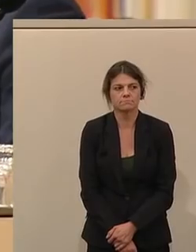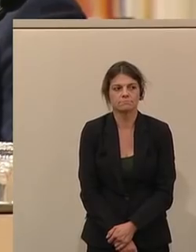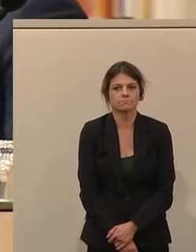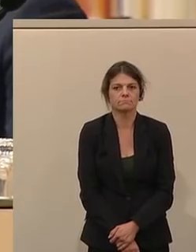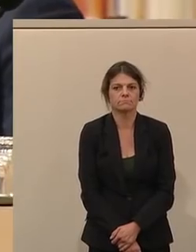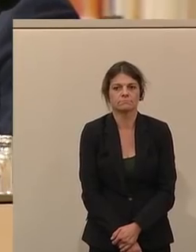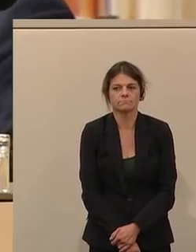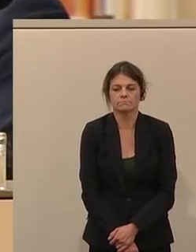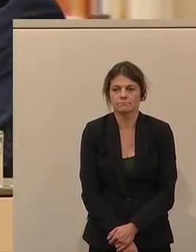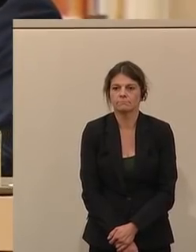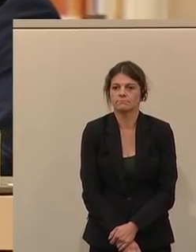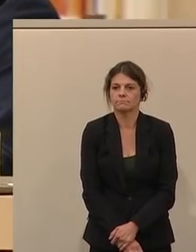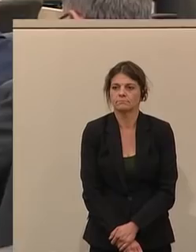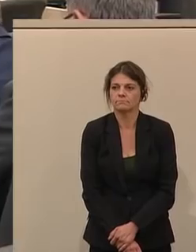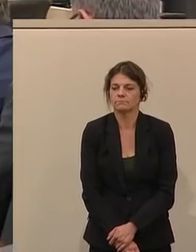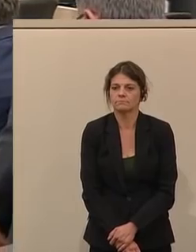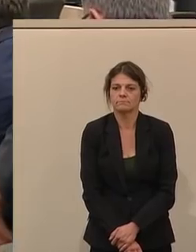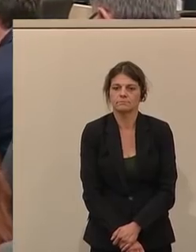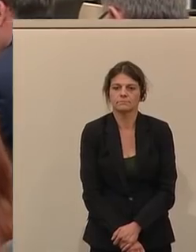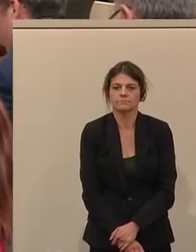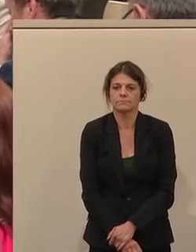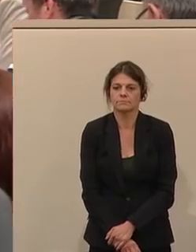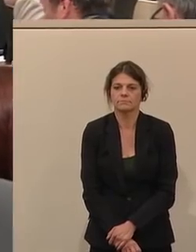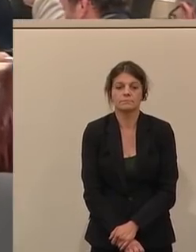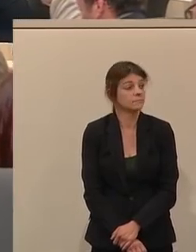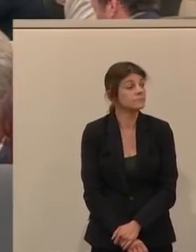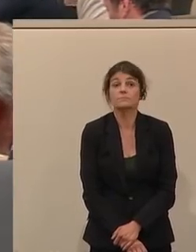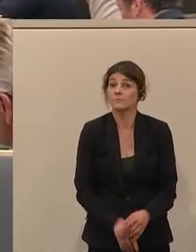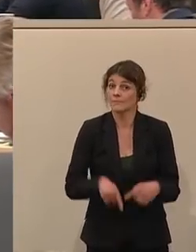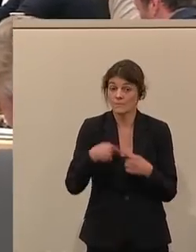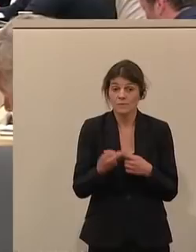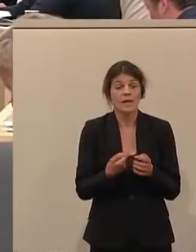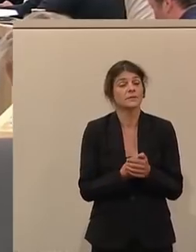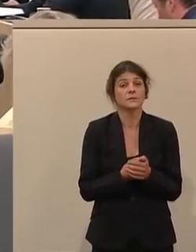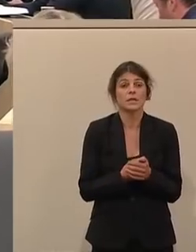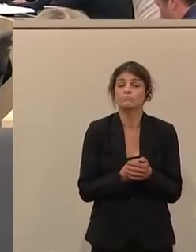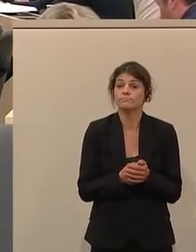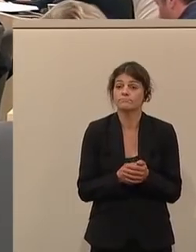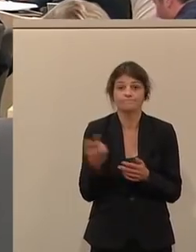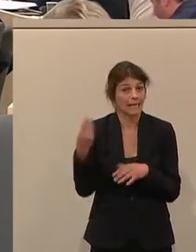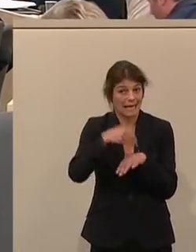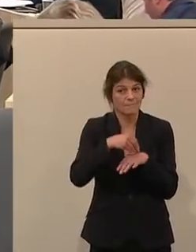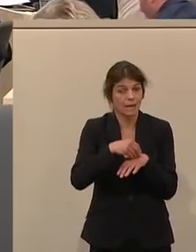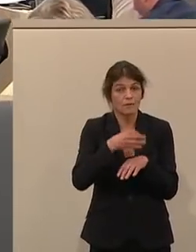und nicht Spaltung. Die Bundesregierung sucht aber nicht die Einigkeit, sondern die Spaltung. Und das ist grundfalsch, sagte Matthias Strolz.